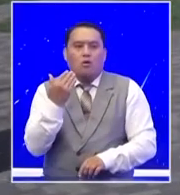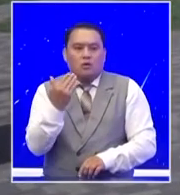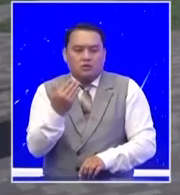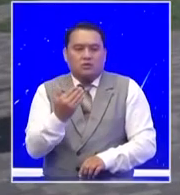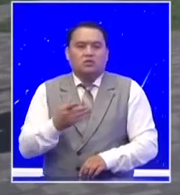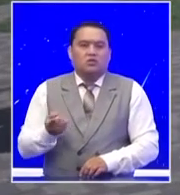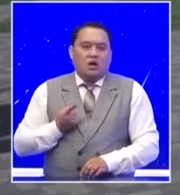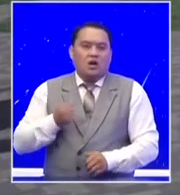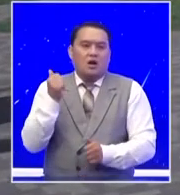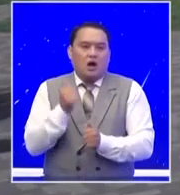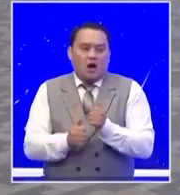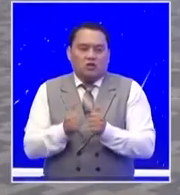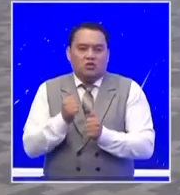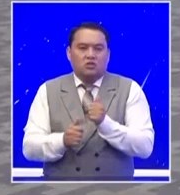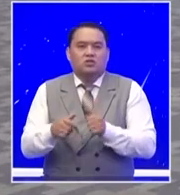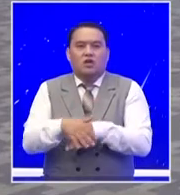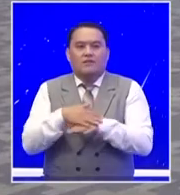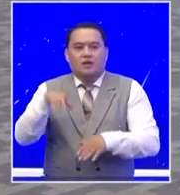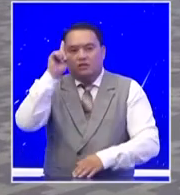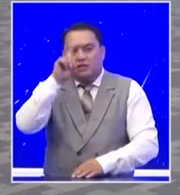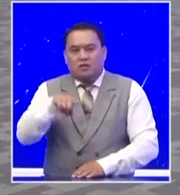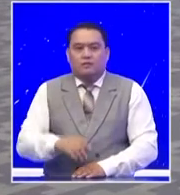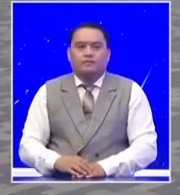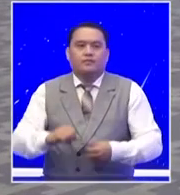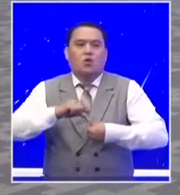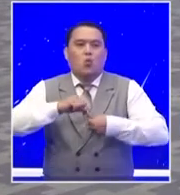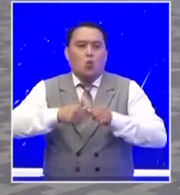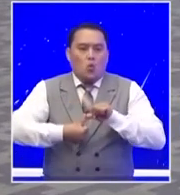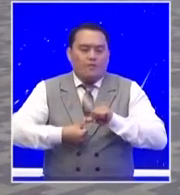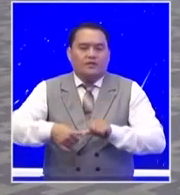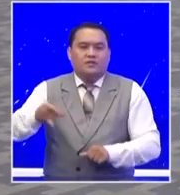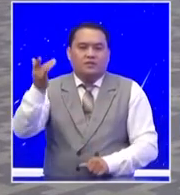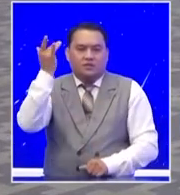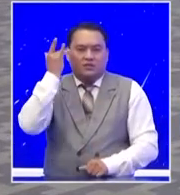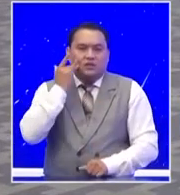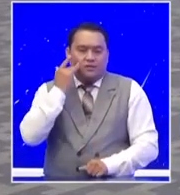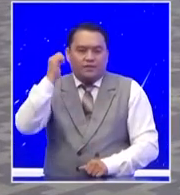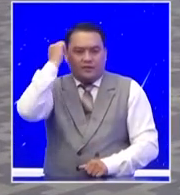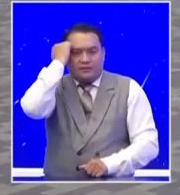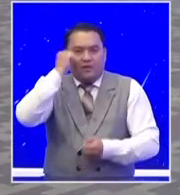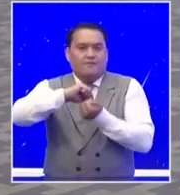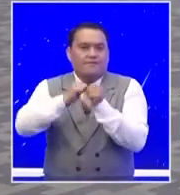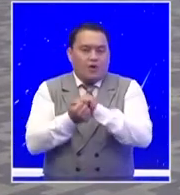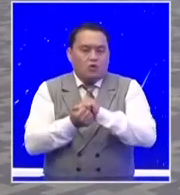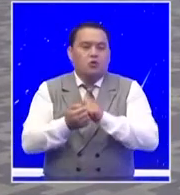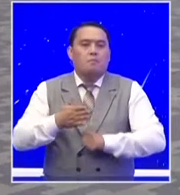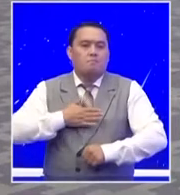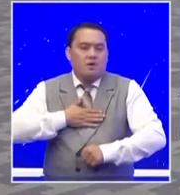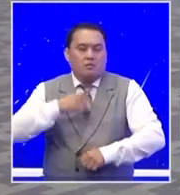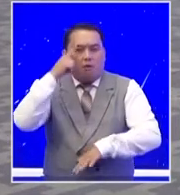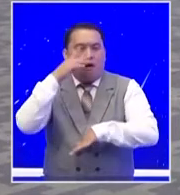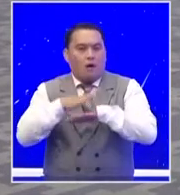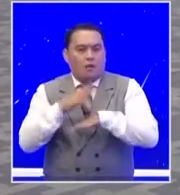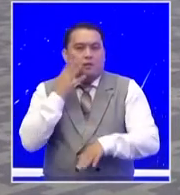нетерпением ждали каждого выпуска. Чтобы увековечить имя известного казахстанского журналиста Бейсена Куранбека, мы от